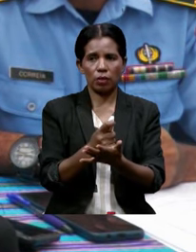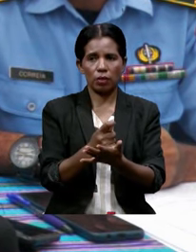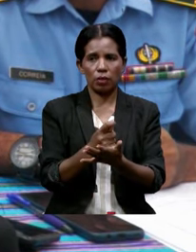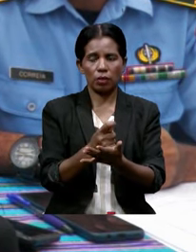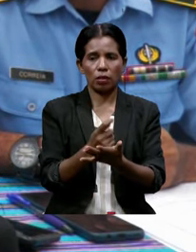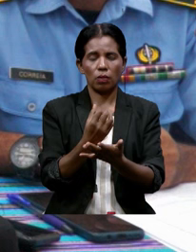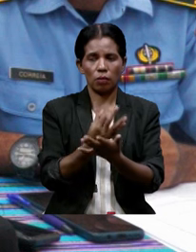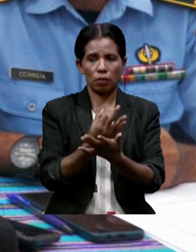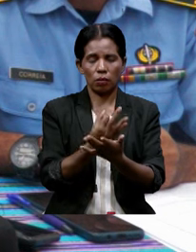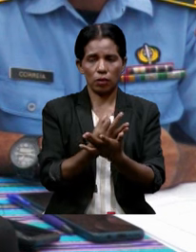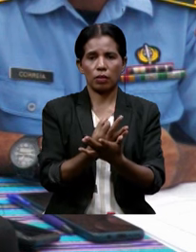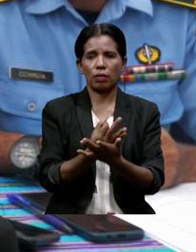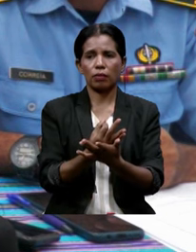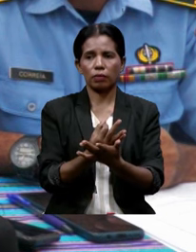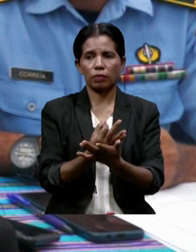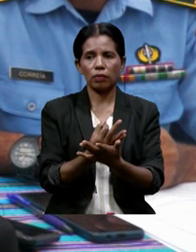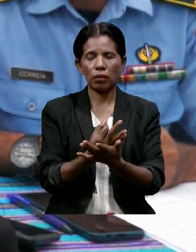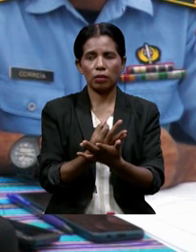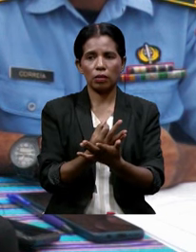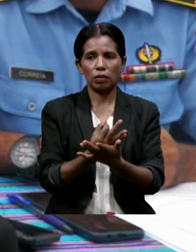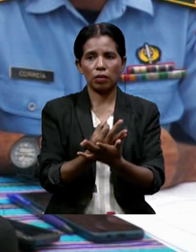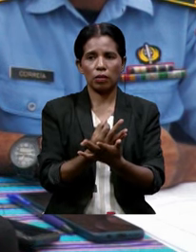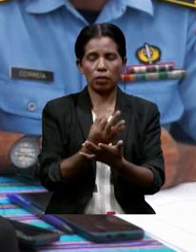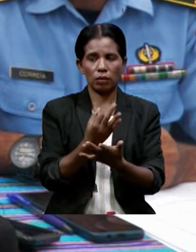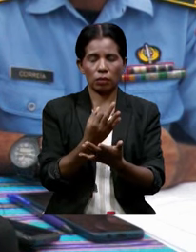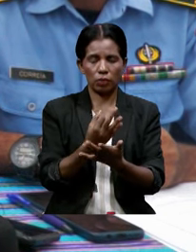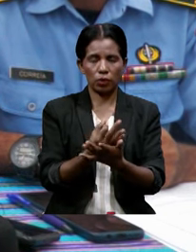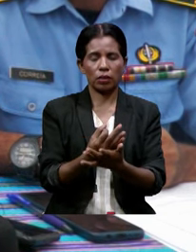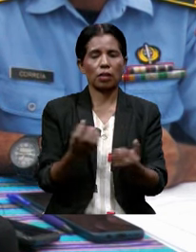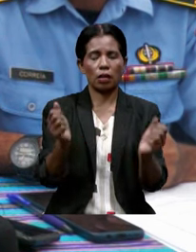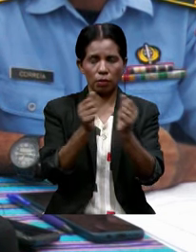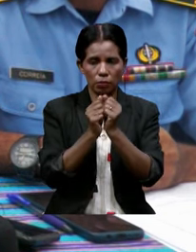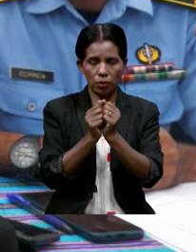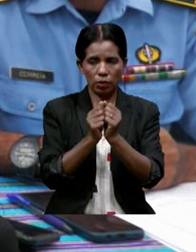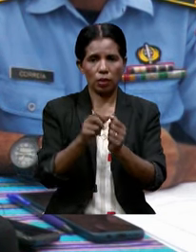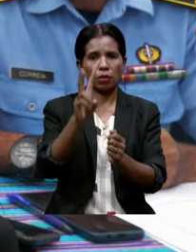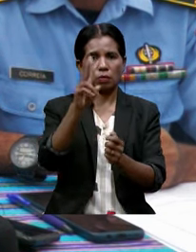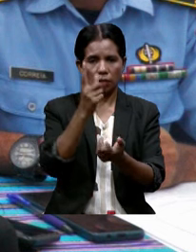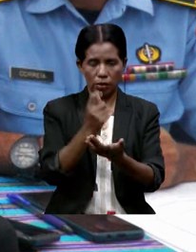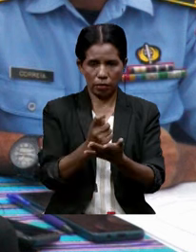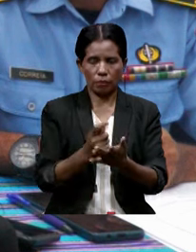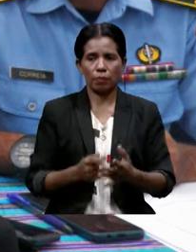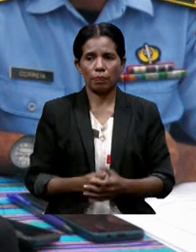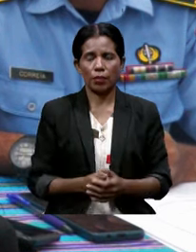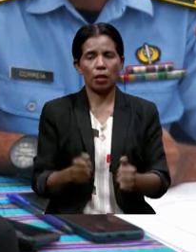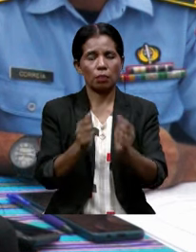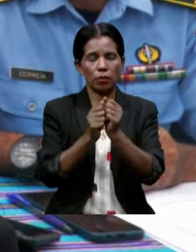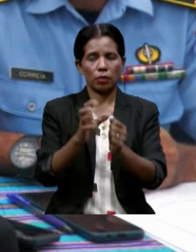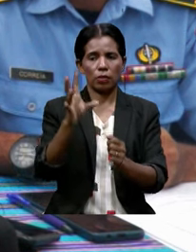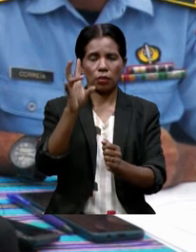osan toma e osan ram hamutuk 2.000, né? Hamutuk